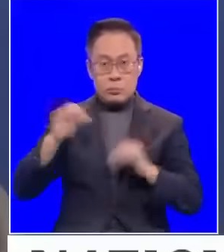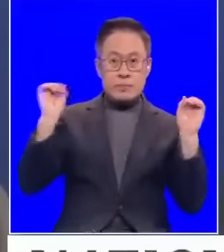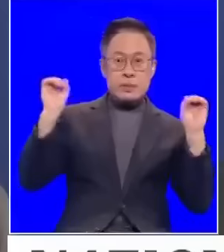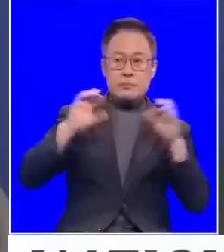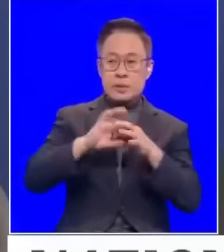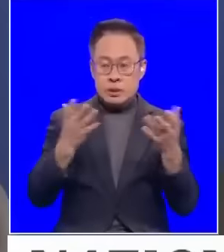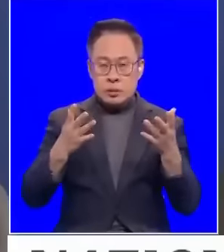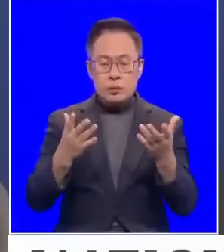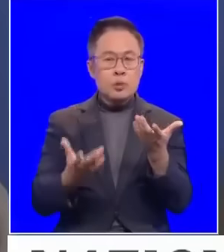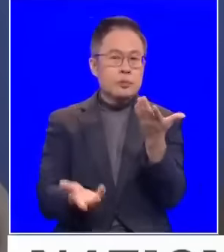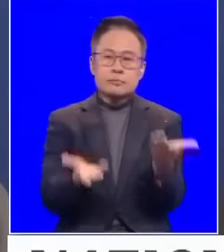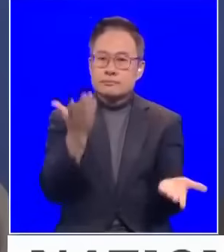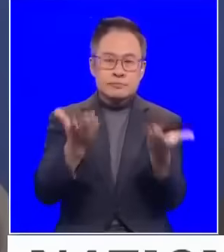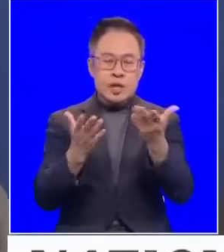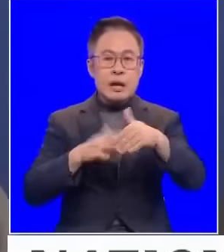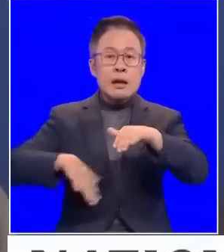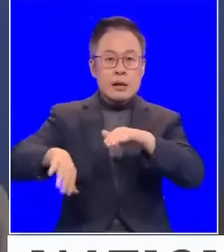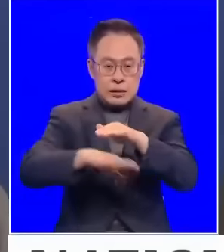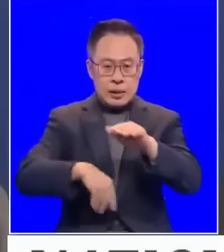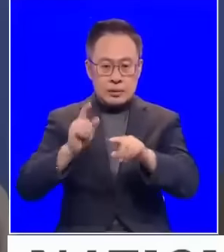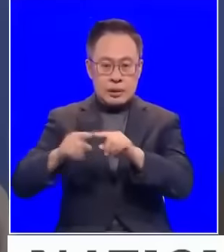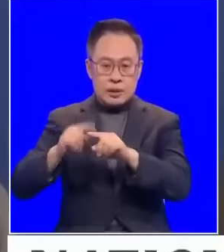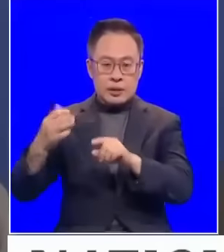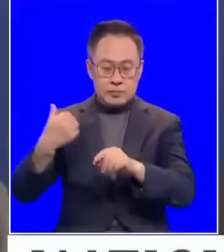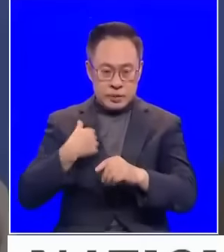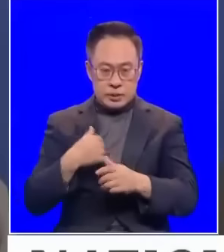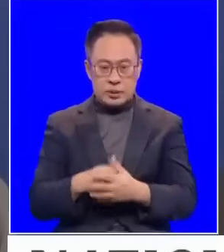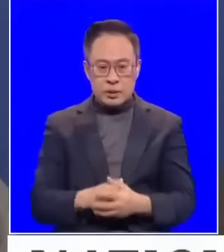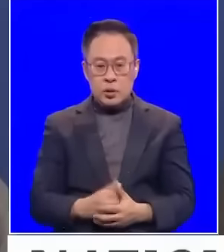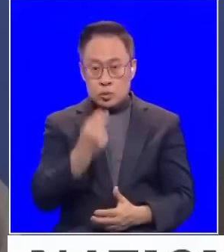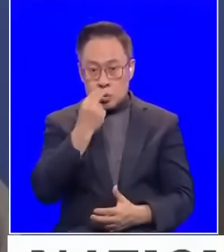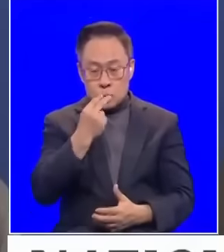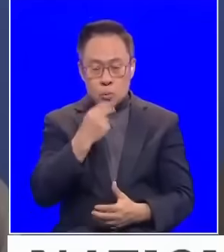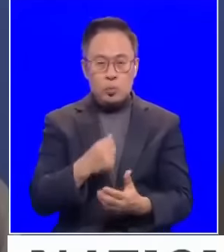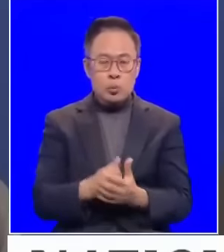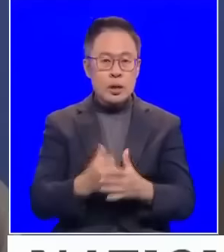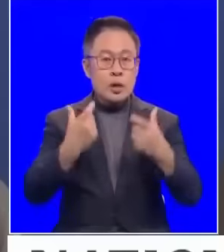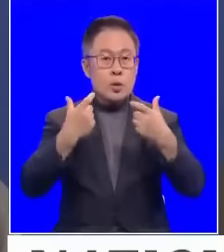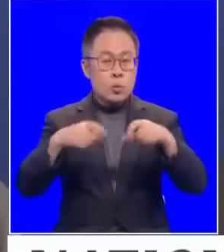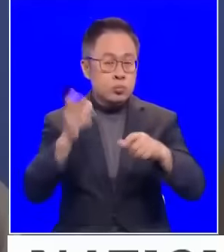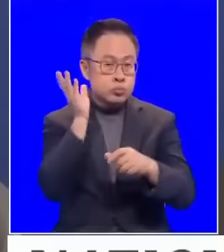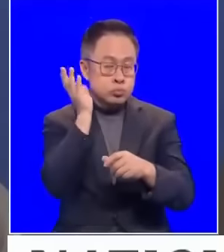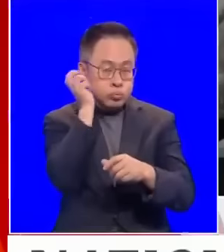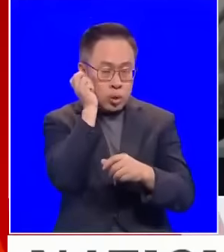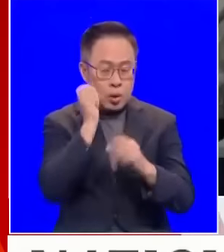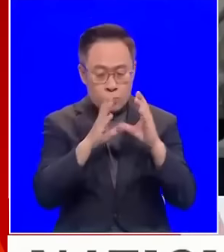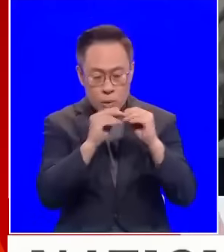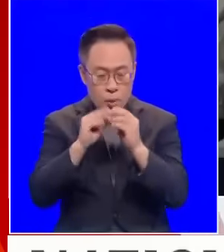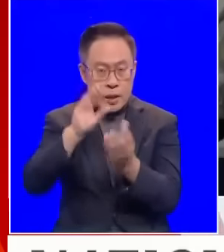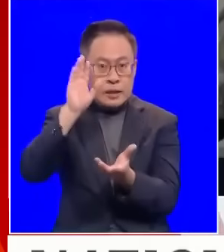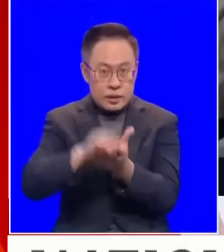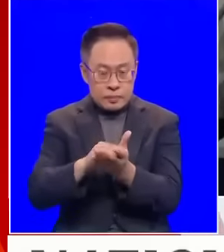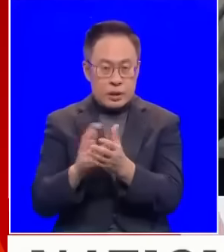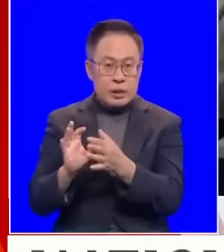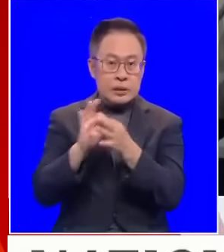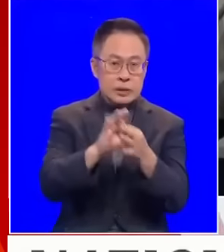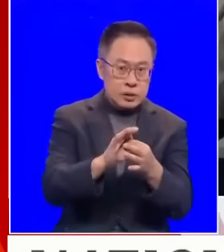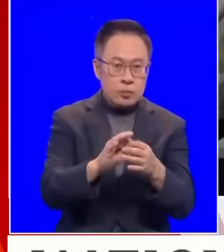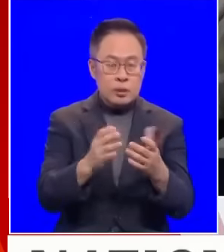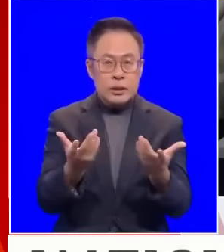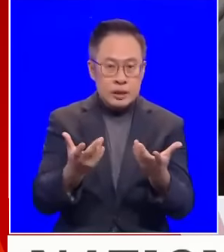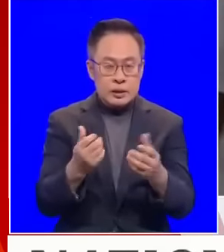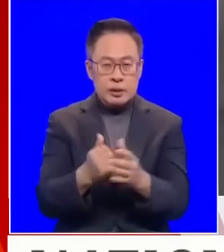านฝ่ายผู้กล่าวหาคลิปเสียงนั้นมีการร้องทุกข์กล่าวโทษในฐานะผู้เสียหายหรือไม่หรือเป็นความผิด